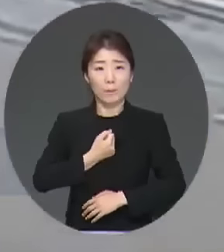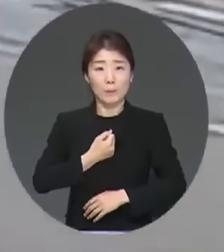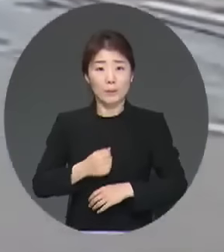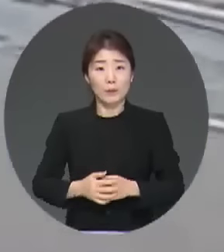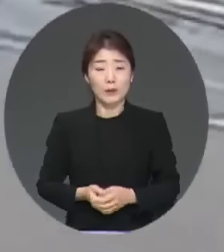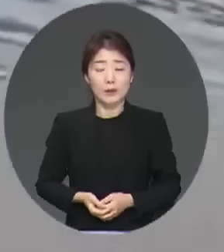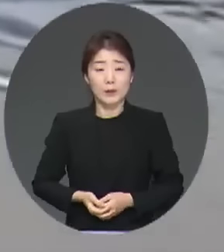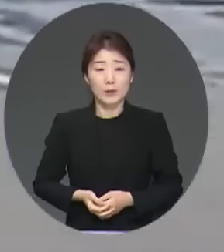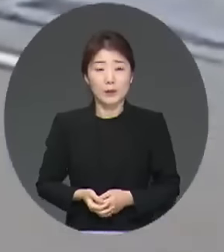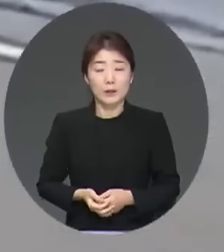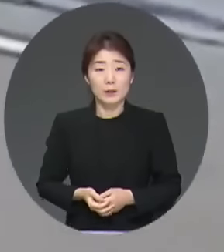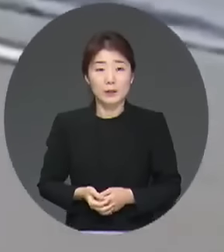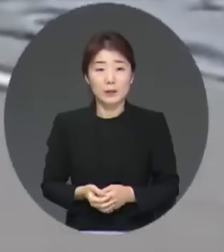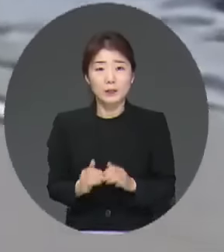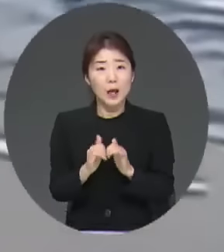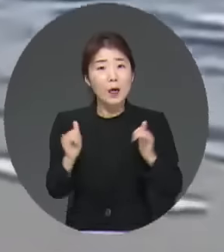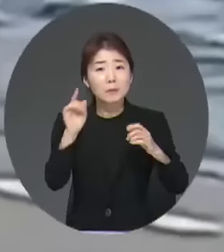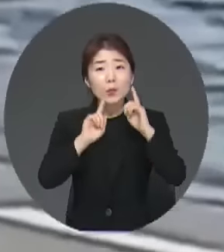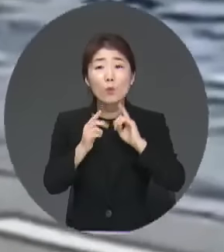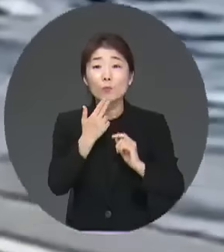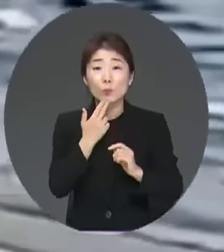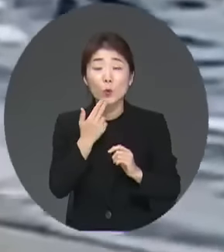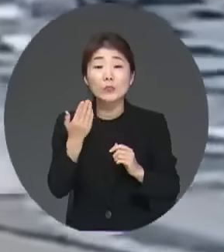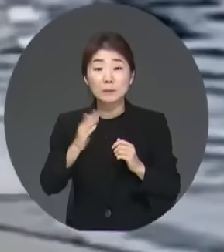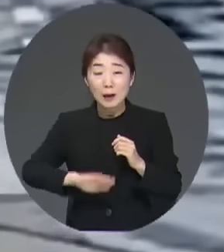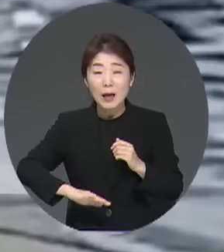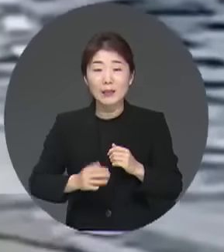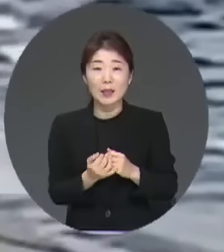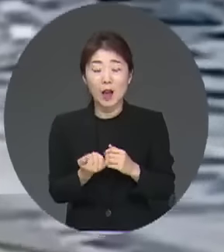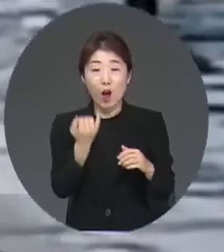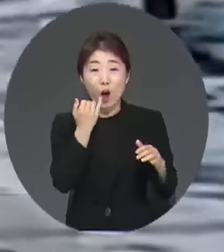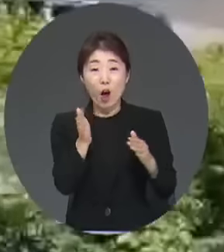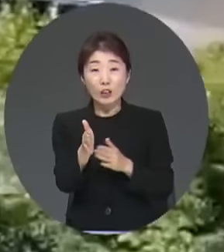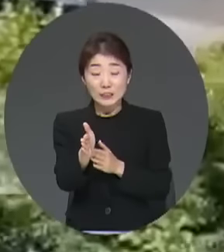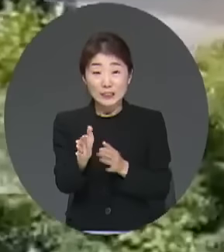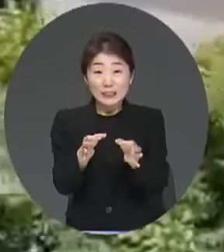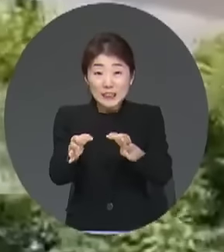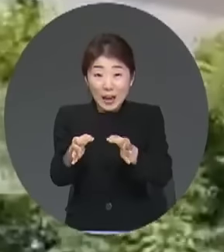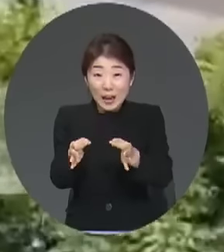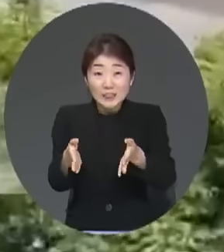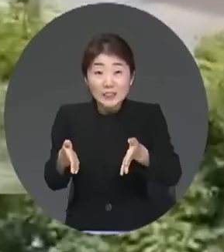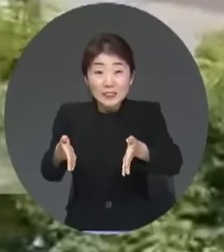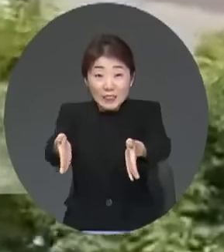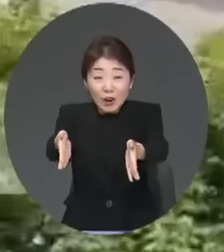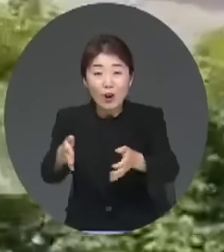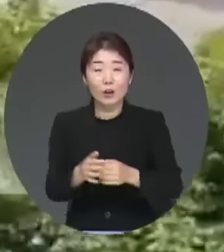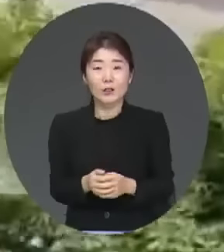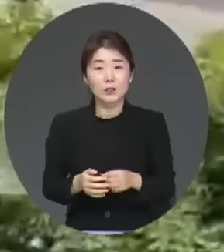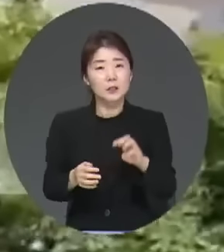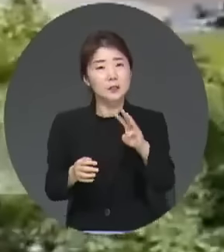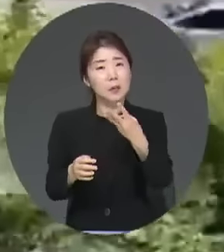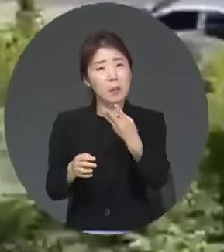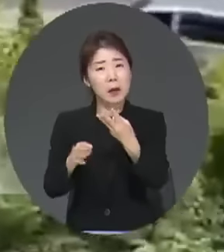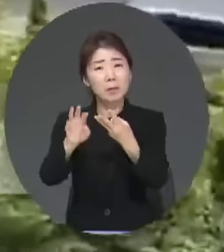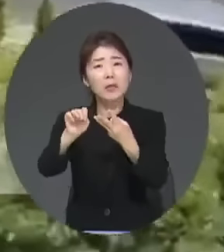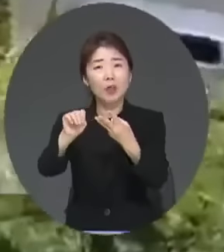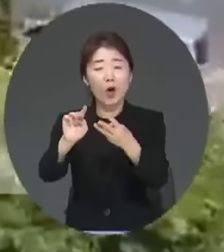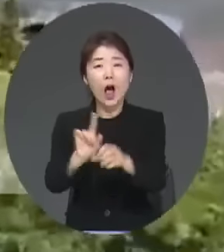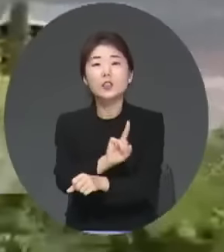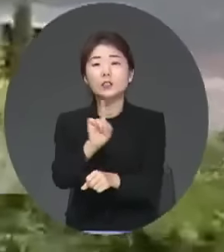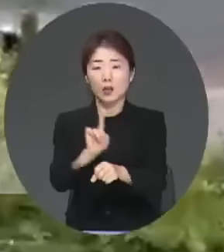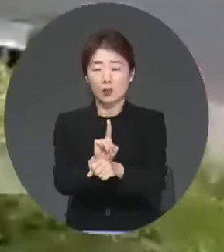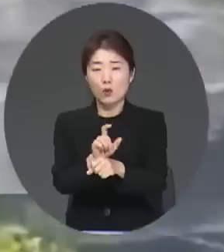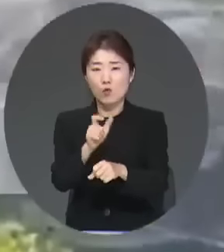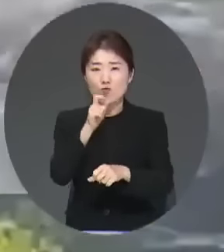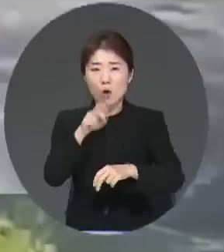네. 인명피해는 없었지만 마산 어시장 방향 해안도로와 인도까지 약 300m가 1시간 가까이